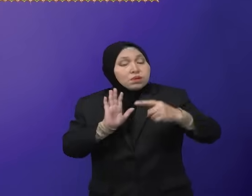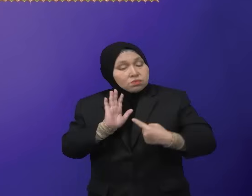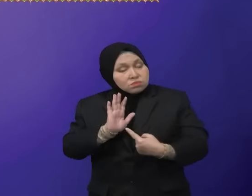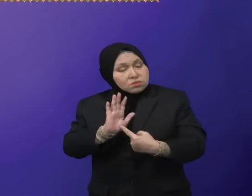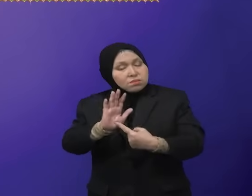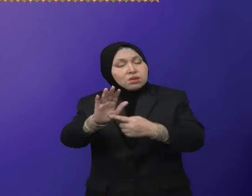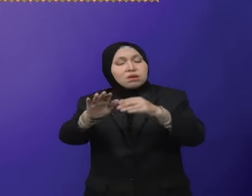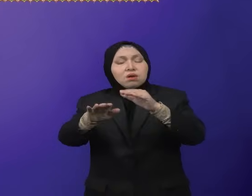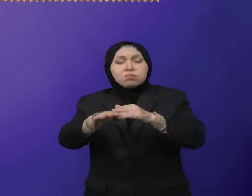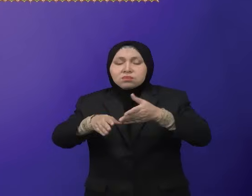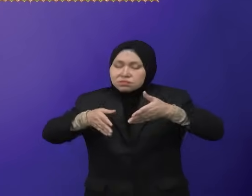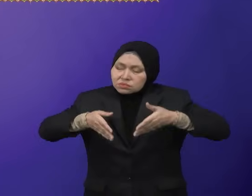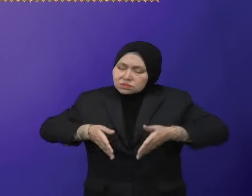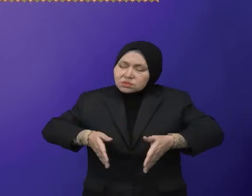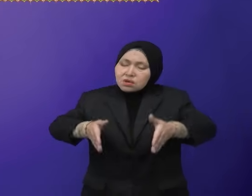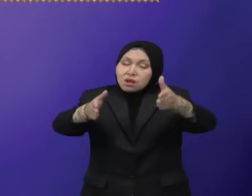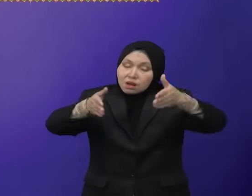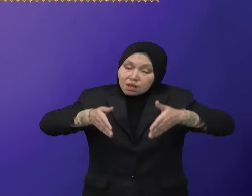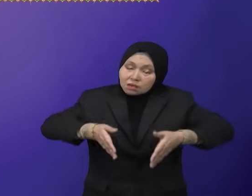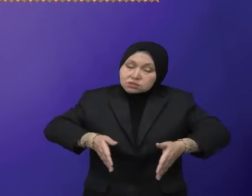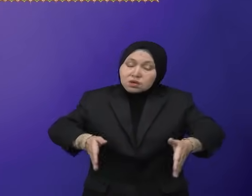sunanalladzina min